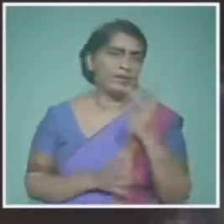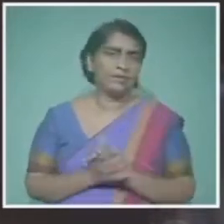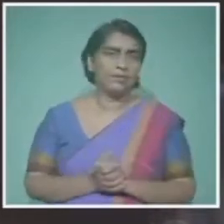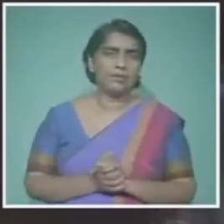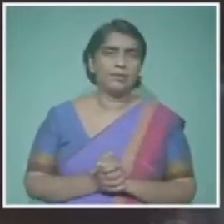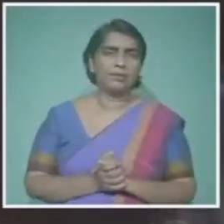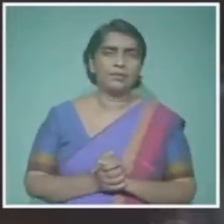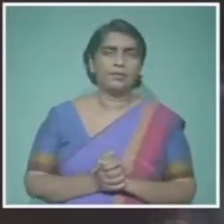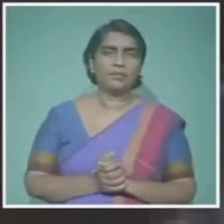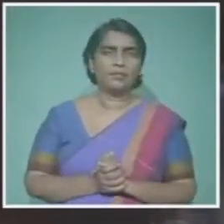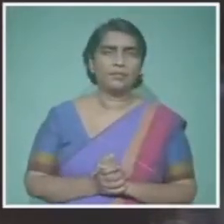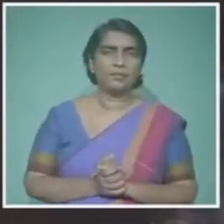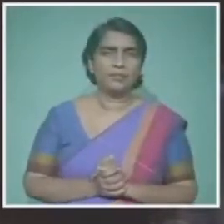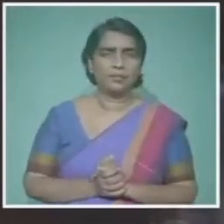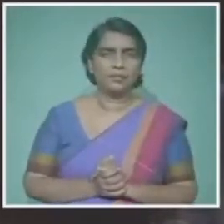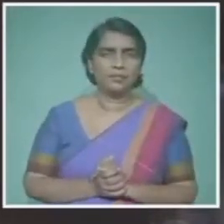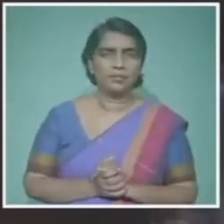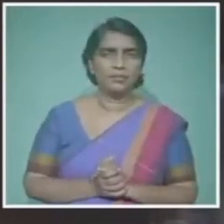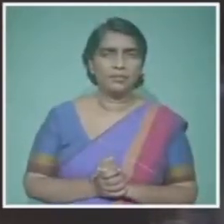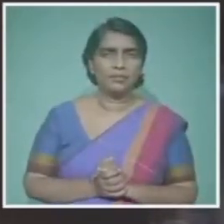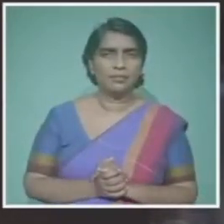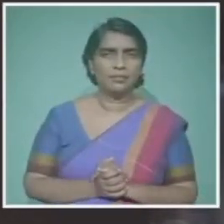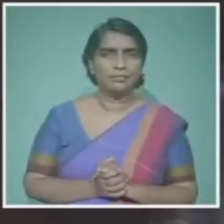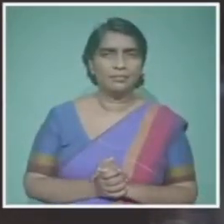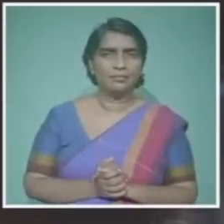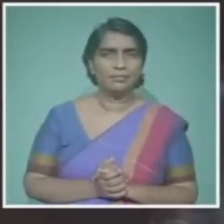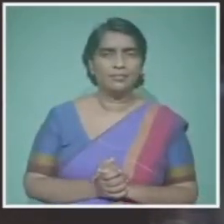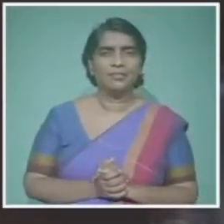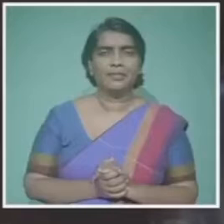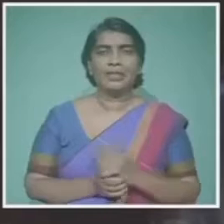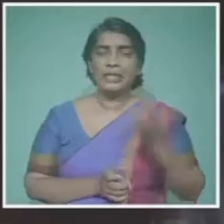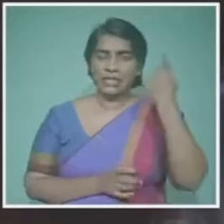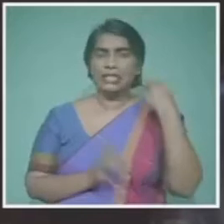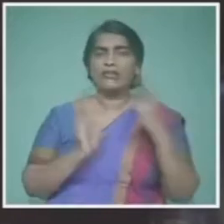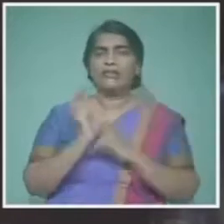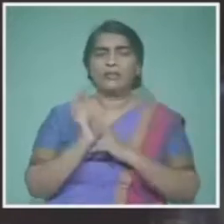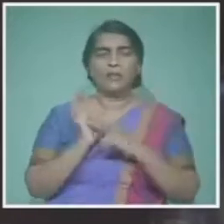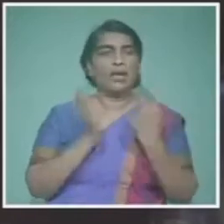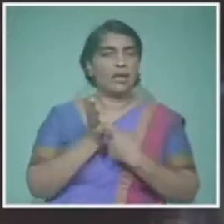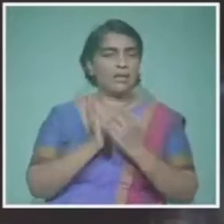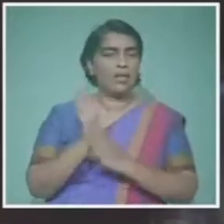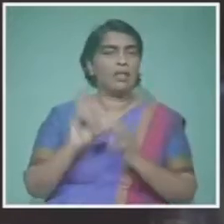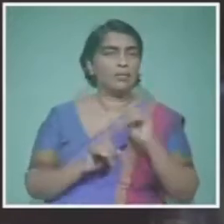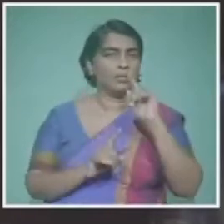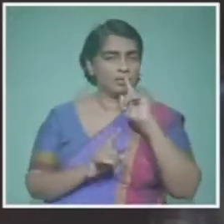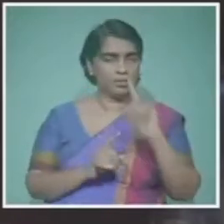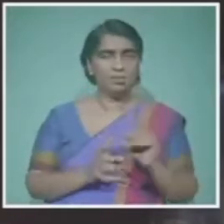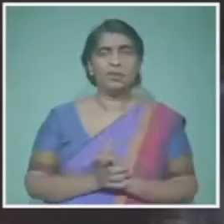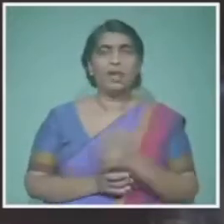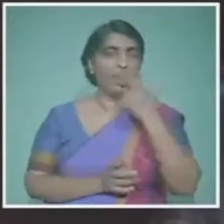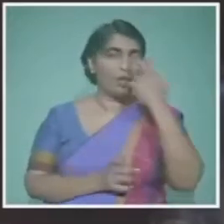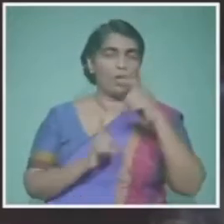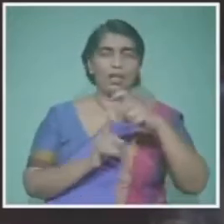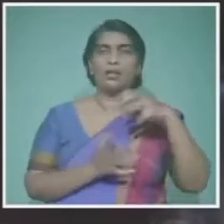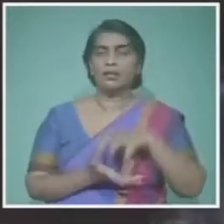have to 2 minutes. Tahu, obat tua kata kerana ekat. Jemal ia mengkata kerana, bisanya barang itu mati. Ramai sepatutnya barang itu berkata kerana, kalau terus